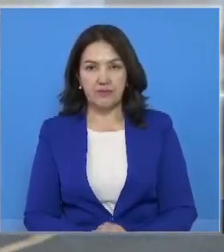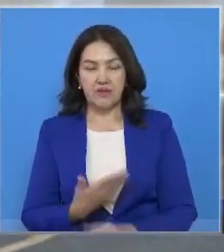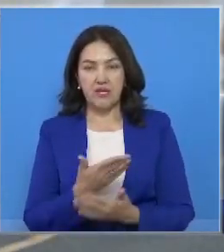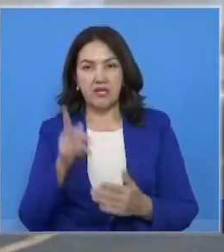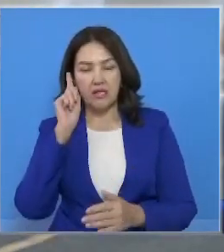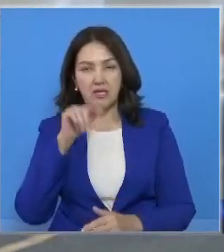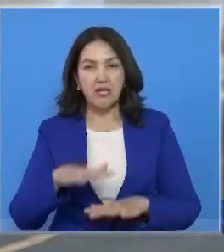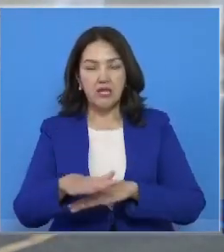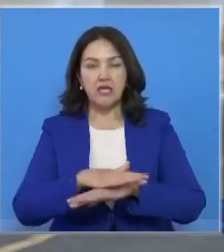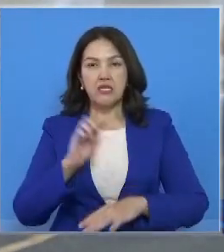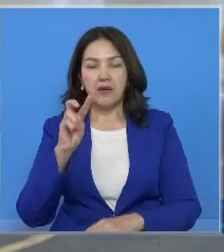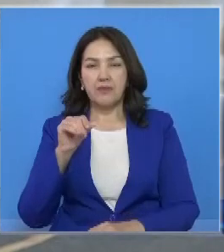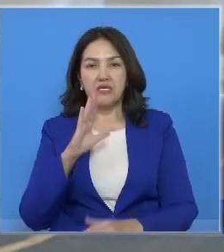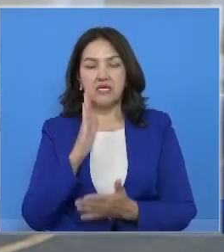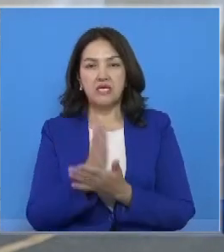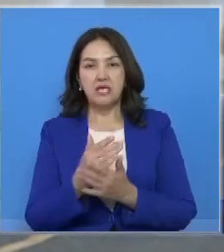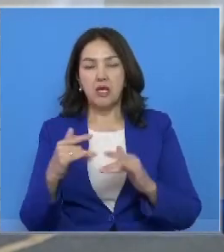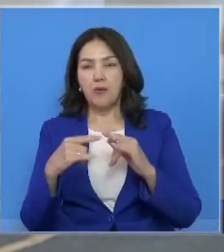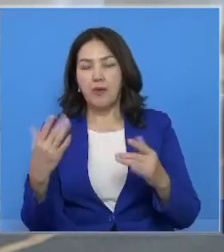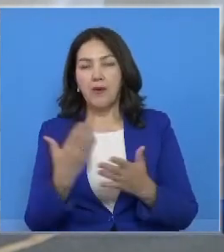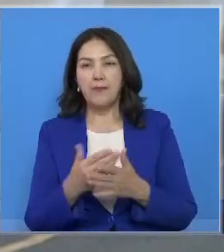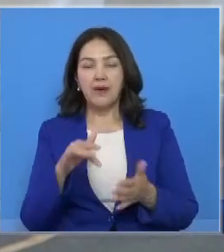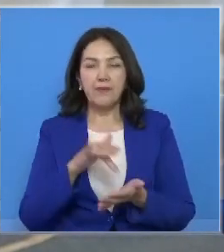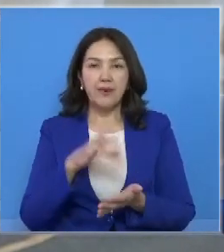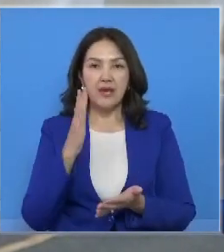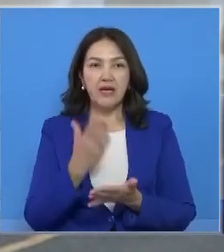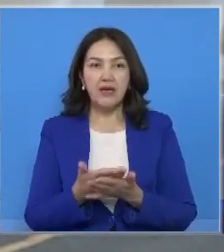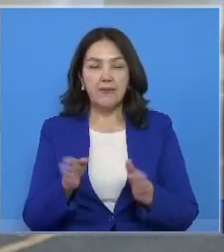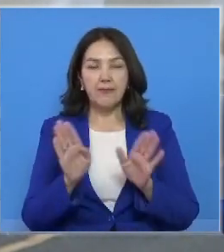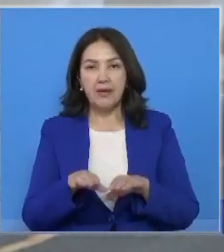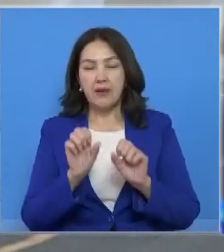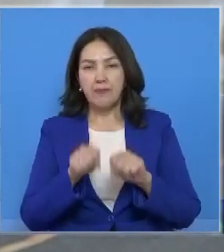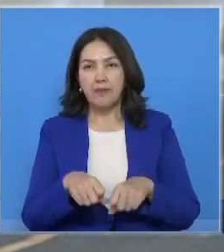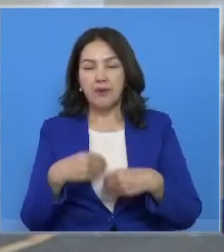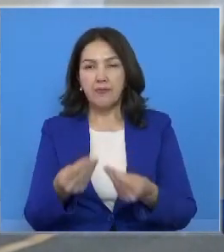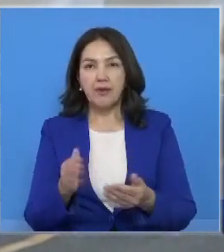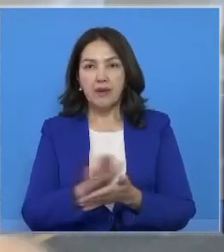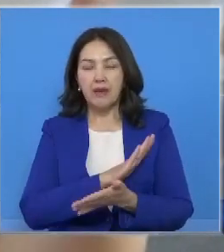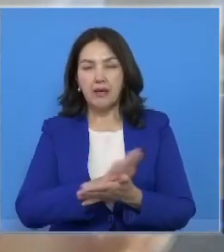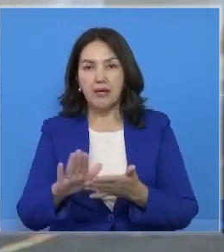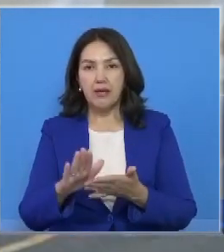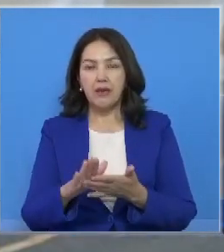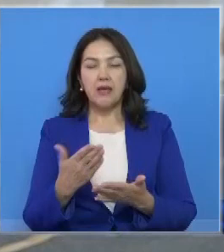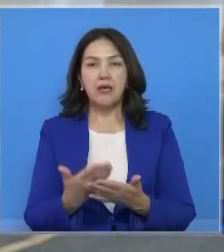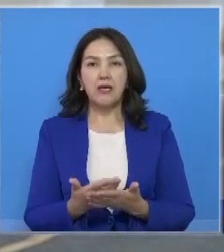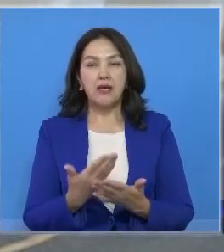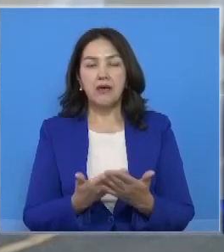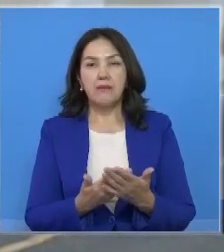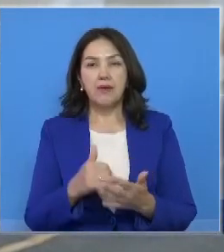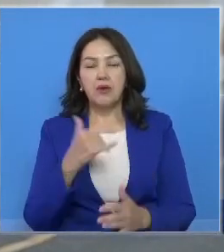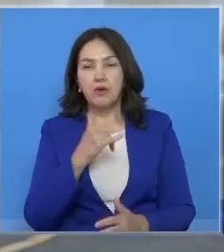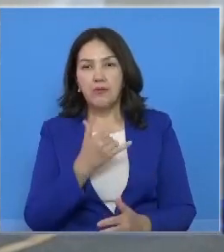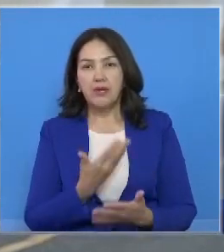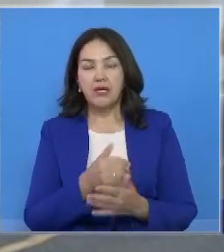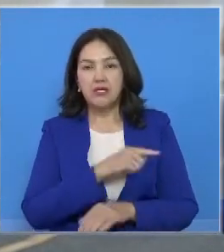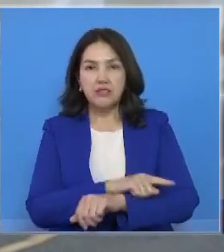Вы знаете рынок Табас. Там есть прилавки, расположенные посередине. Эти места мы можем предоставить вам на бесплатной основе. К примеру, по субботам